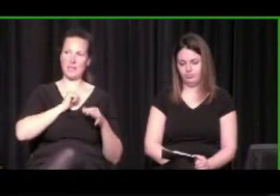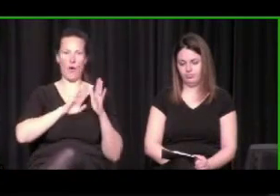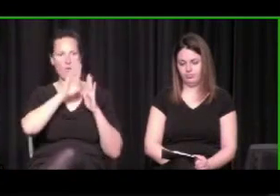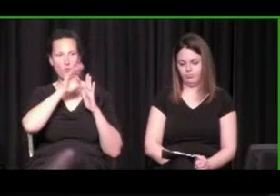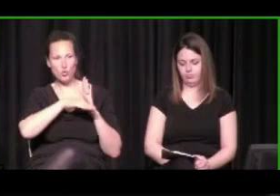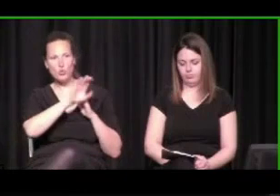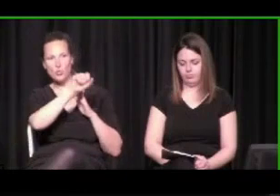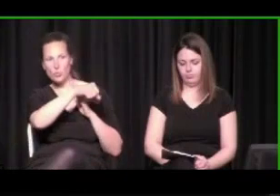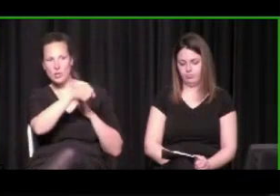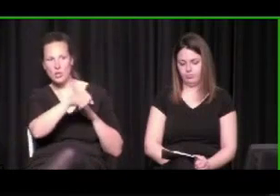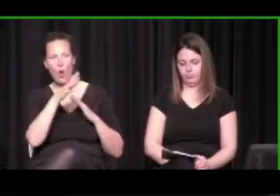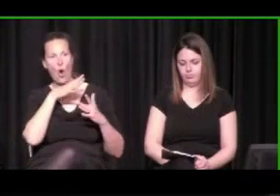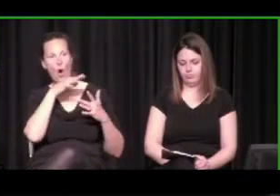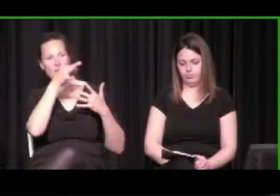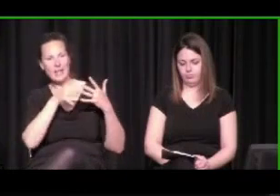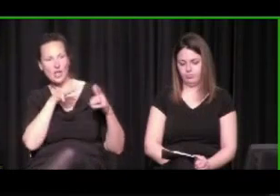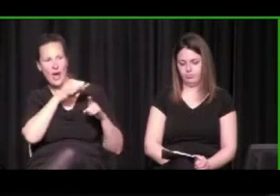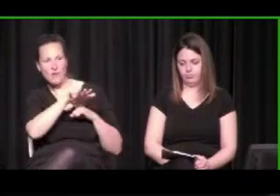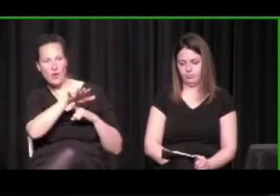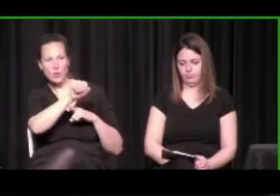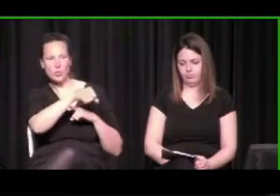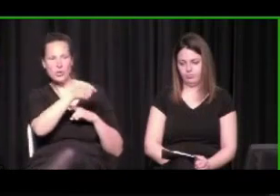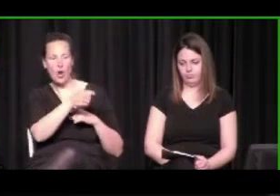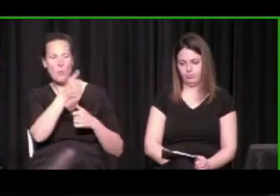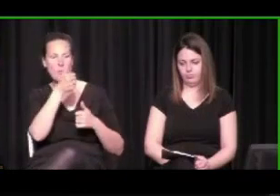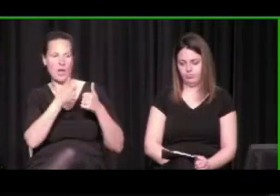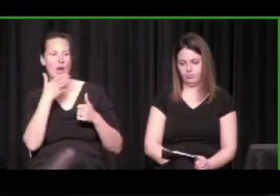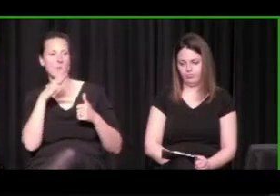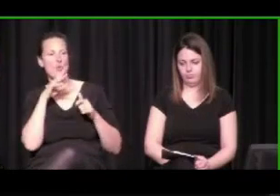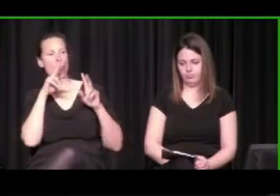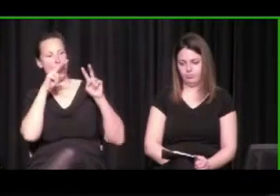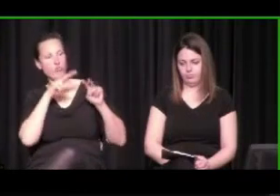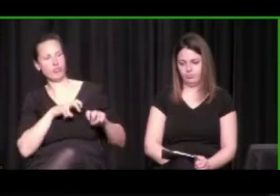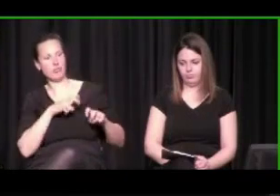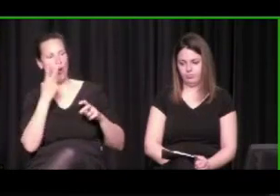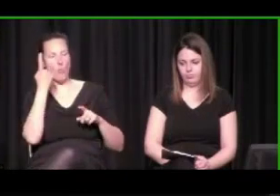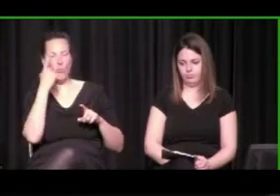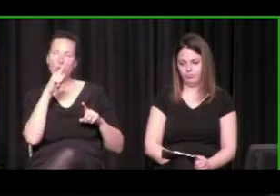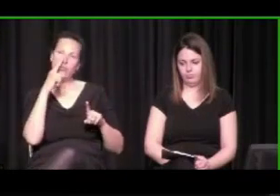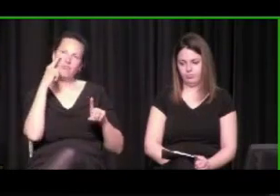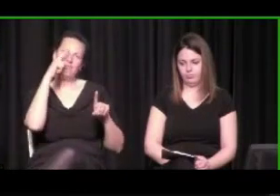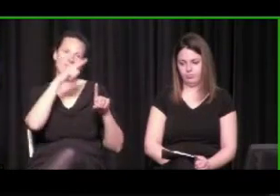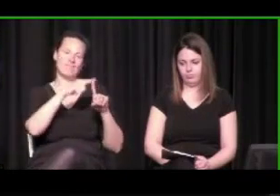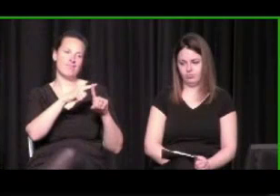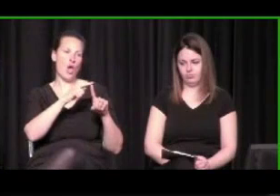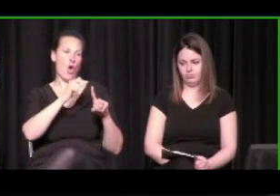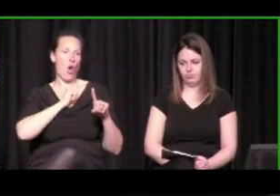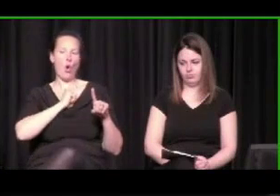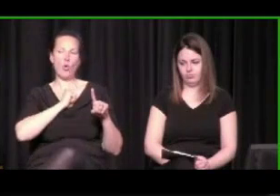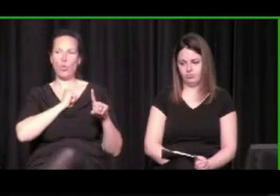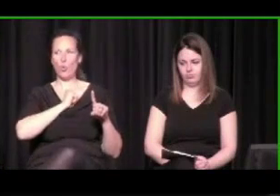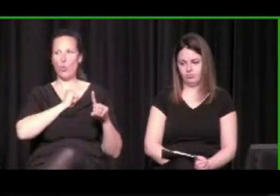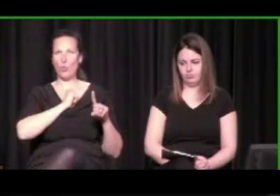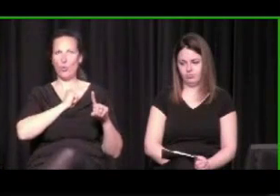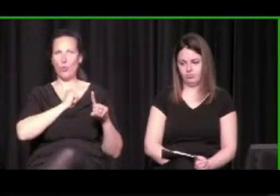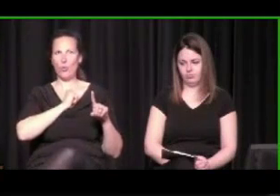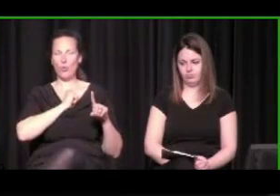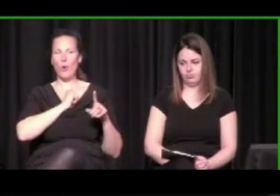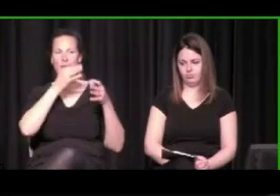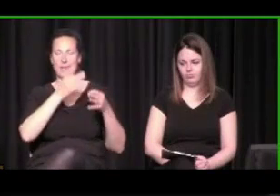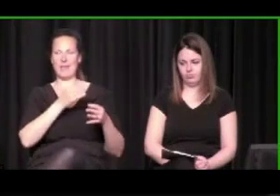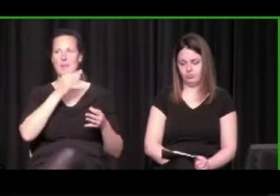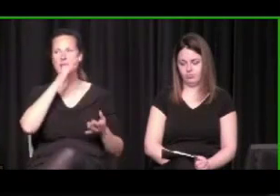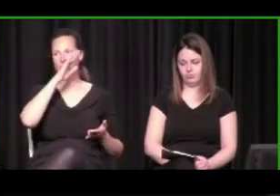des facteurs particuliers sur lesquels il faudrait se pencher pour limiter la perte d'autodétermination avec